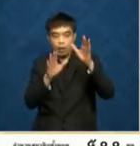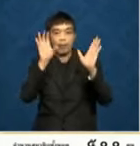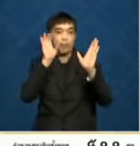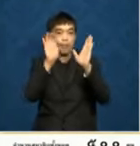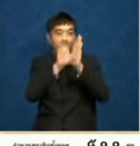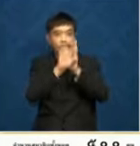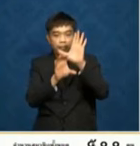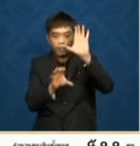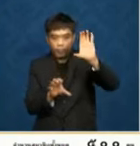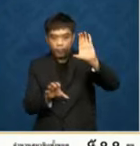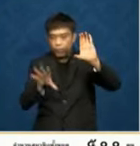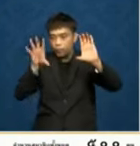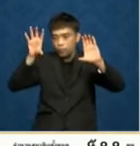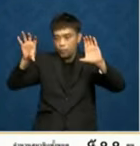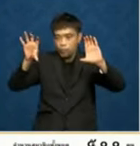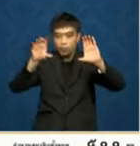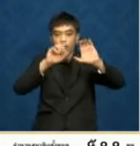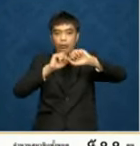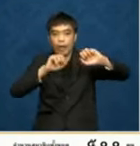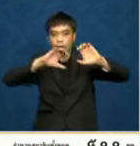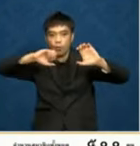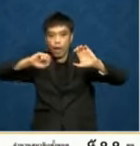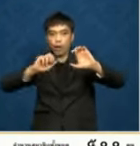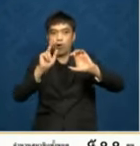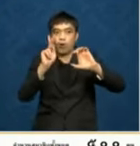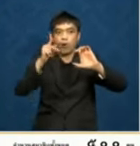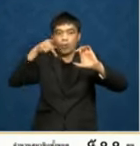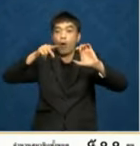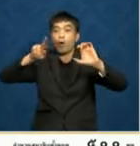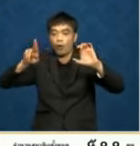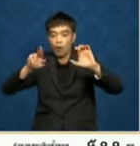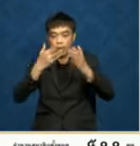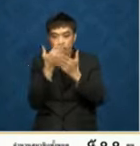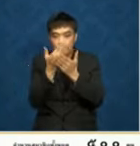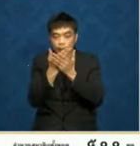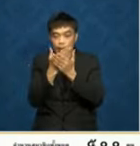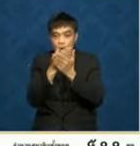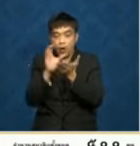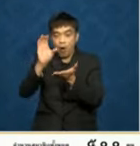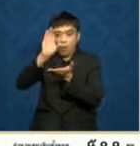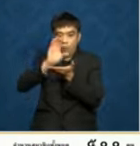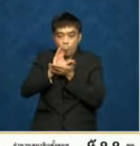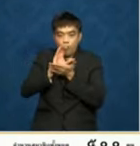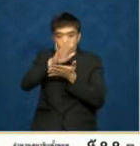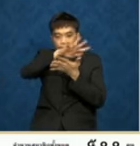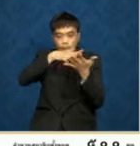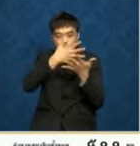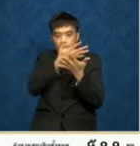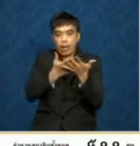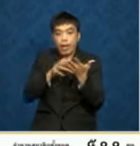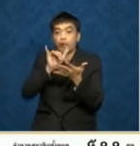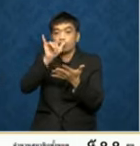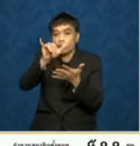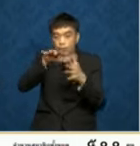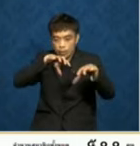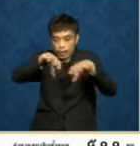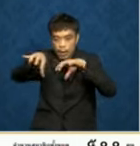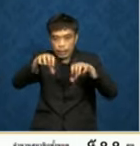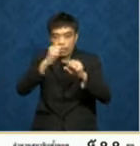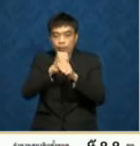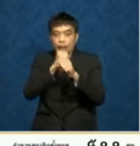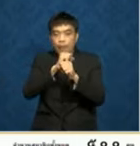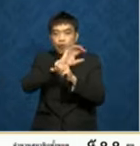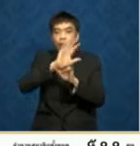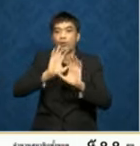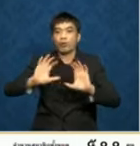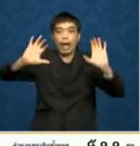ขวาในภาพ Leves a school ขก.ภ.ร.ไม่มีการตั้งมบที่เป็ยธษาททจะนำบริการภาครัทั้งหมดเข้าไปสู่แปท